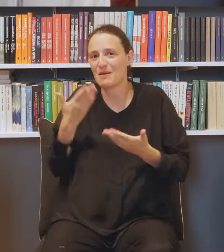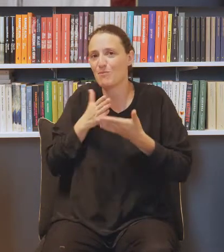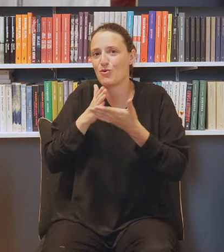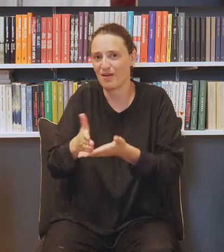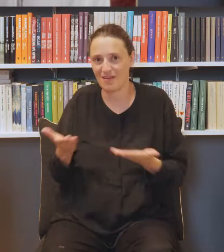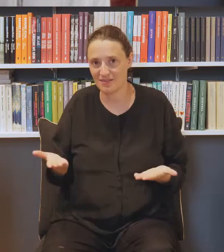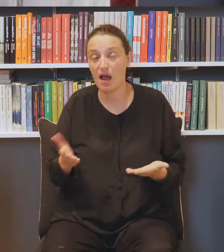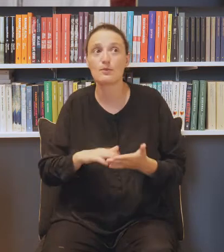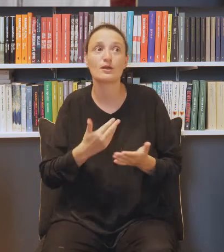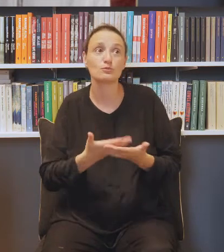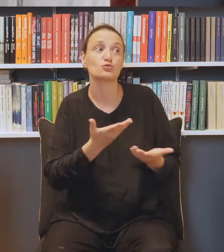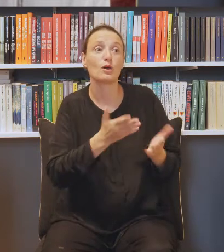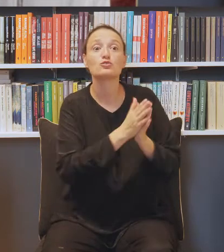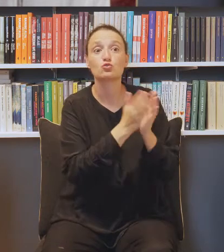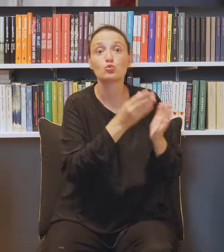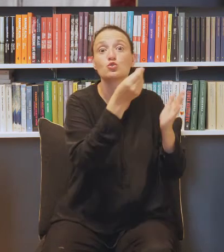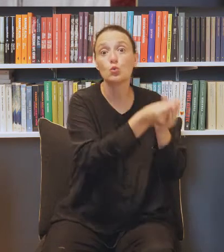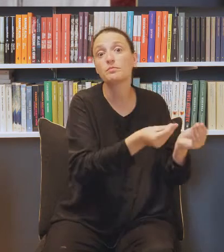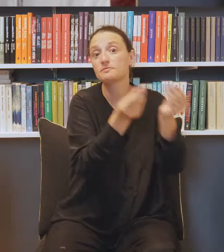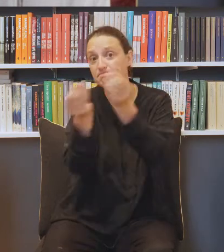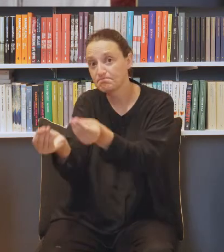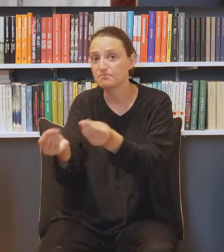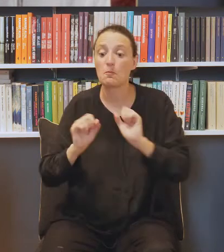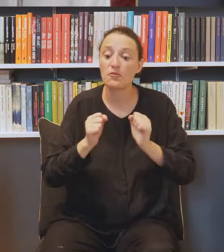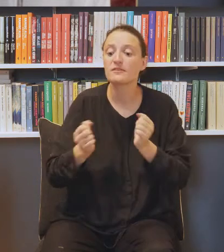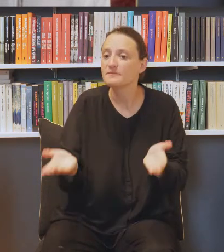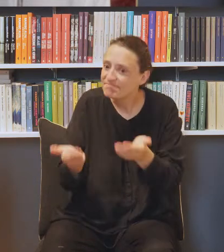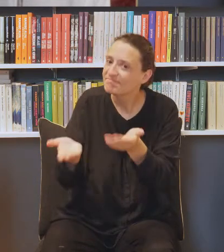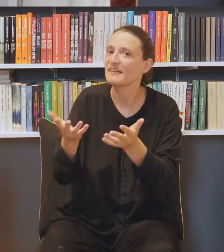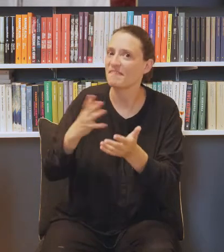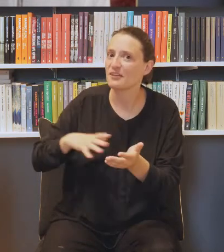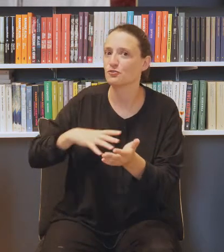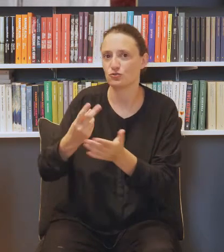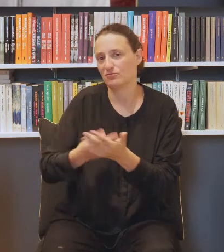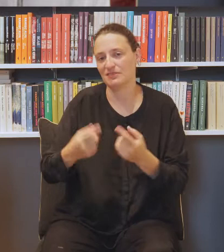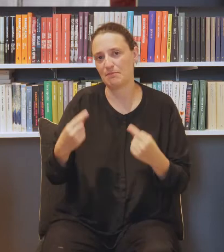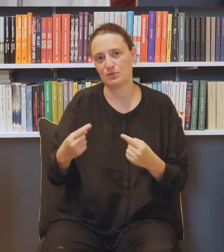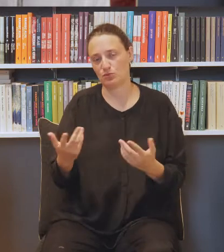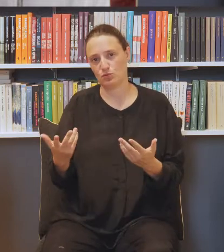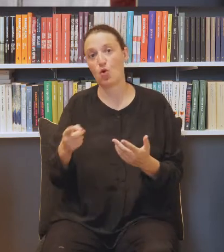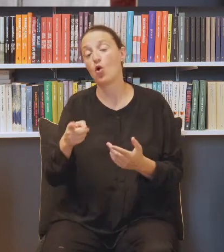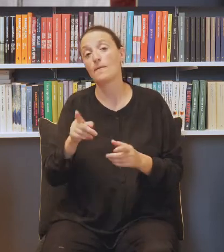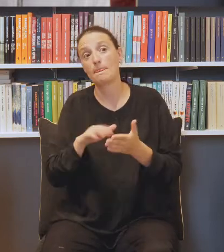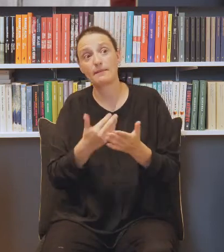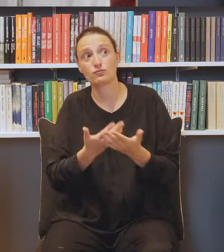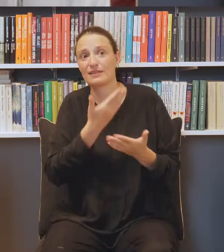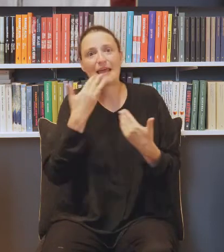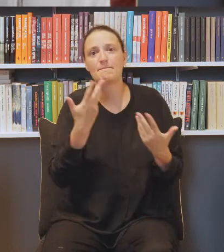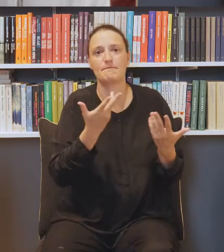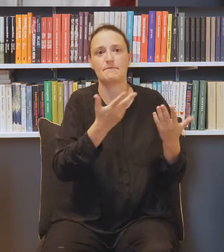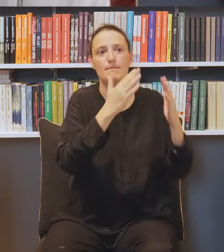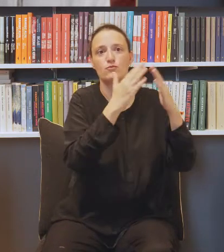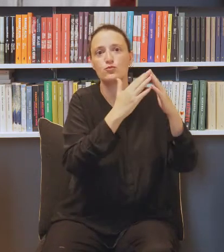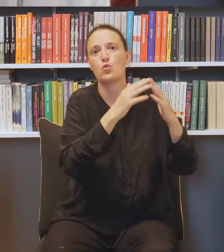książki, kupić, motywować do czytania, bo myślę, że taka motywacja, albo też taki, w którym jest taki rytuał czytania książek, w którym